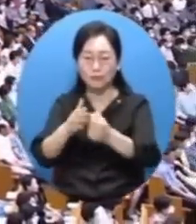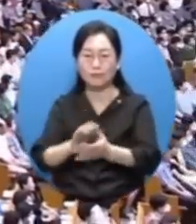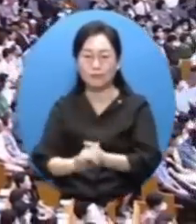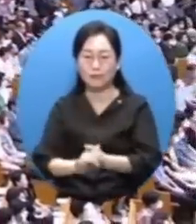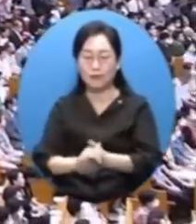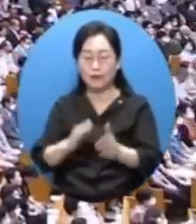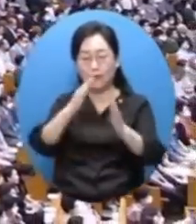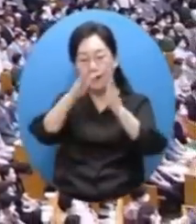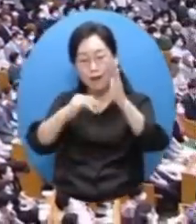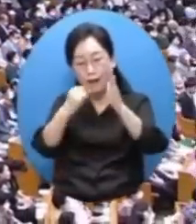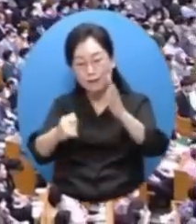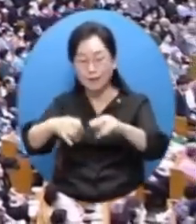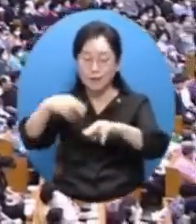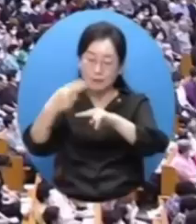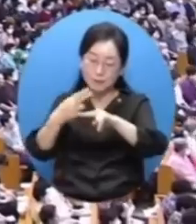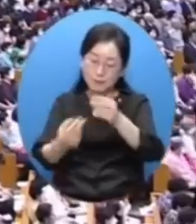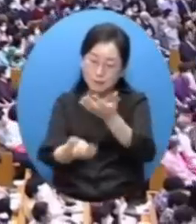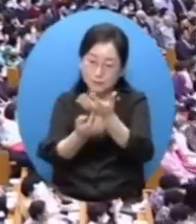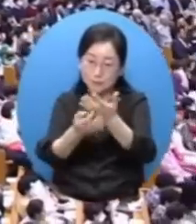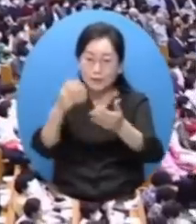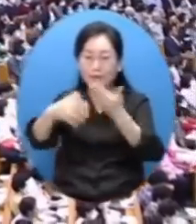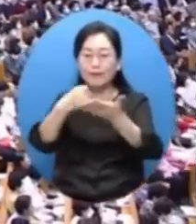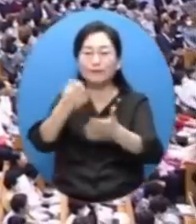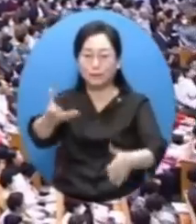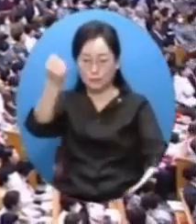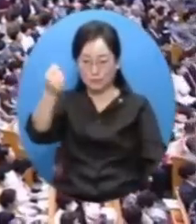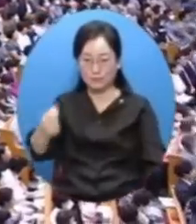가정주부가 집에서 밥을 잘하는 것도 하나님의 일인 것입니다.